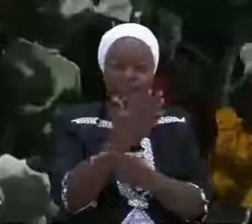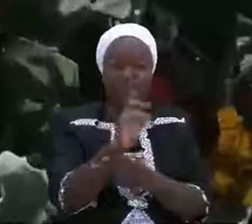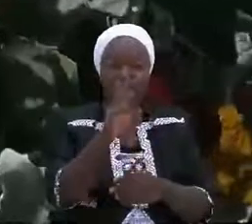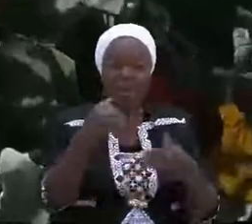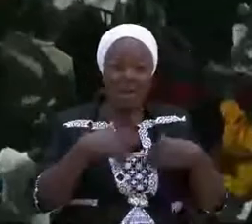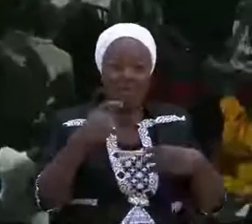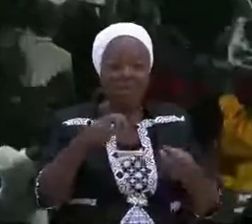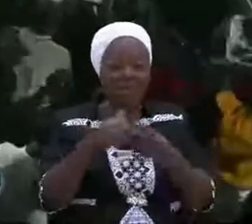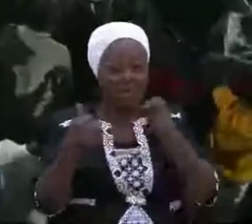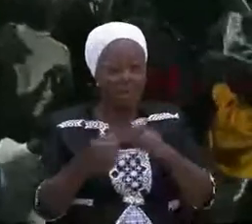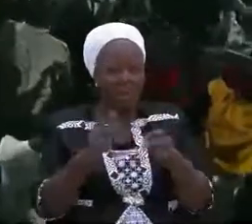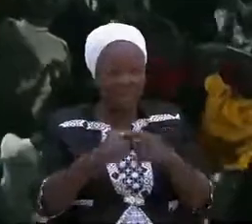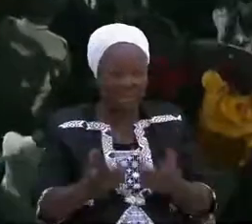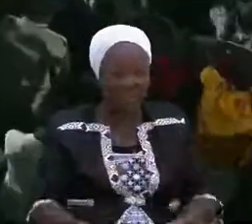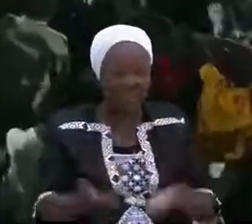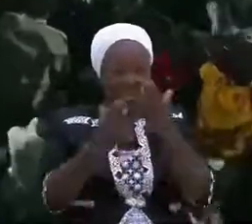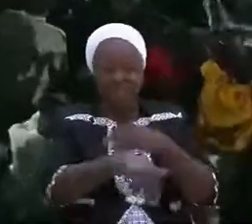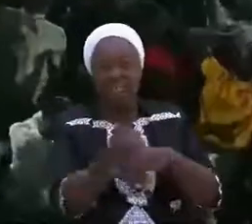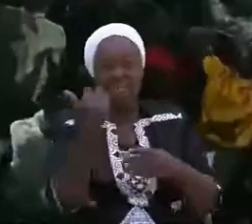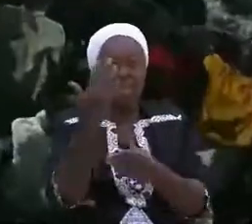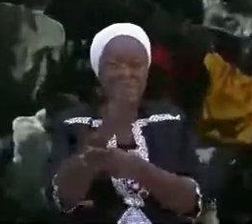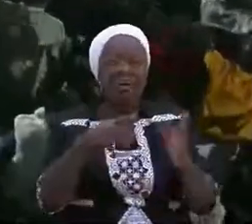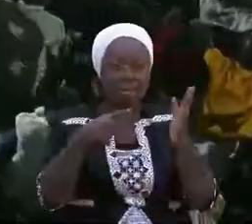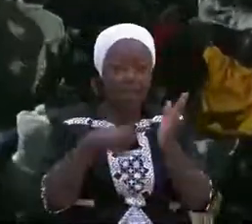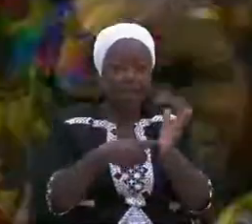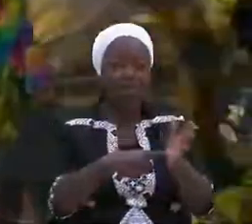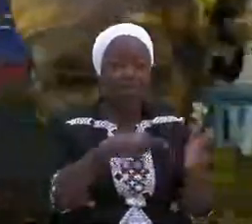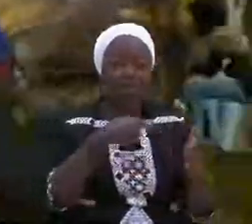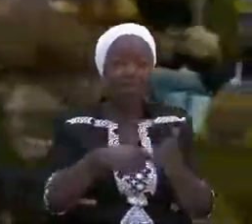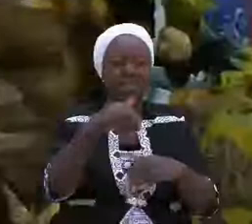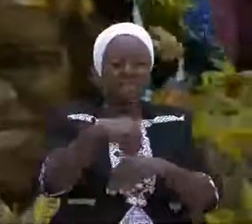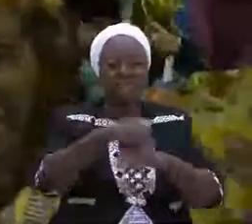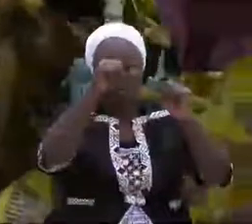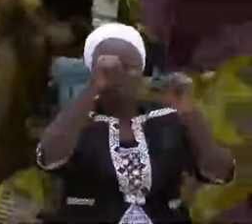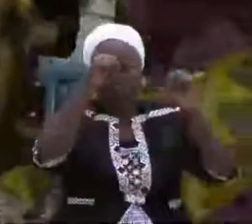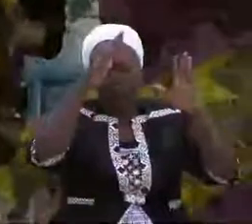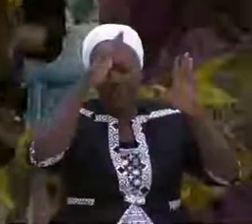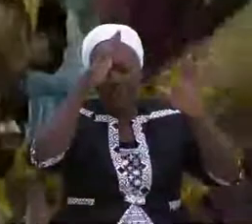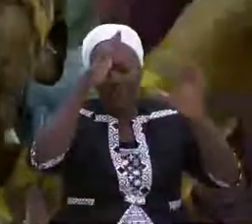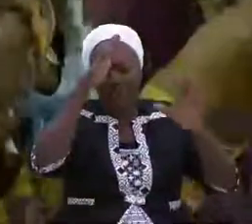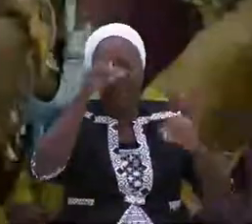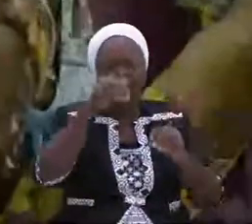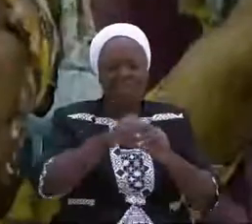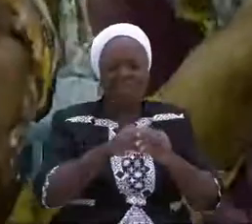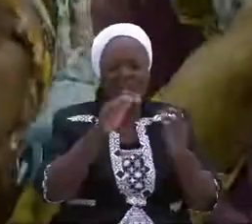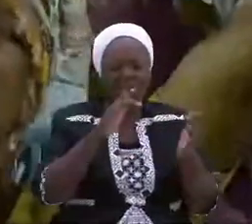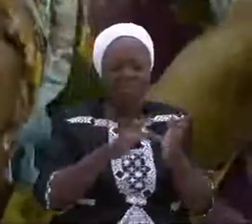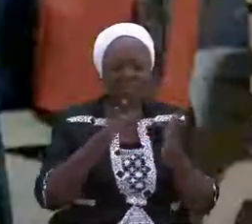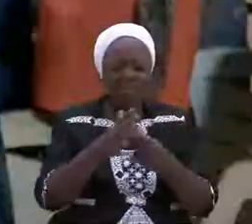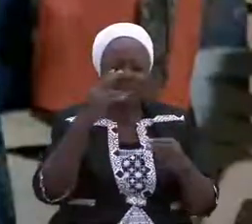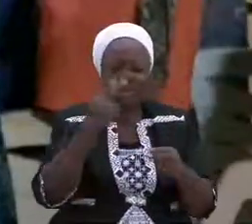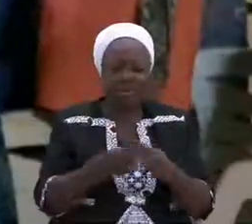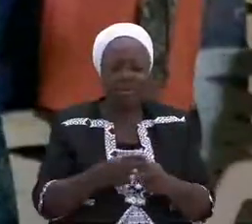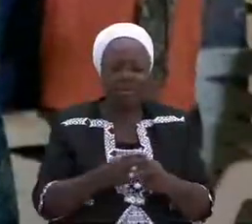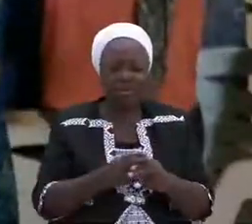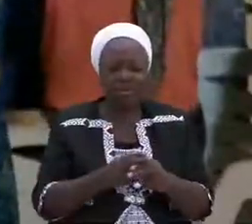problème et lève l'autre main. La manifestation ce soir. Père, au nom de Jésus.